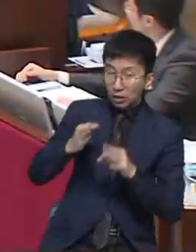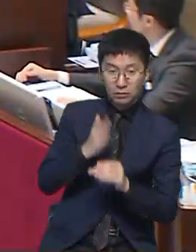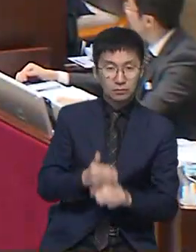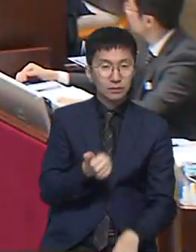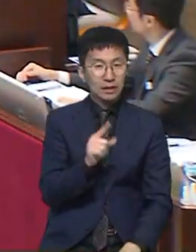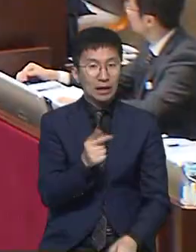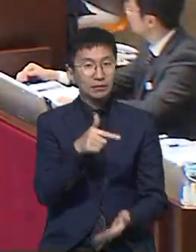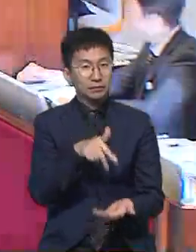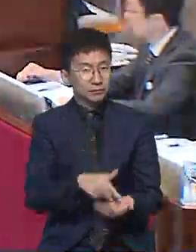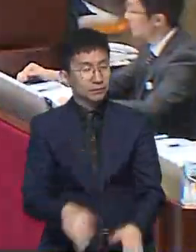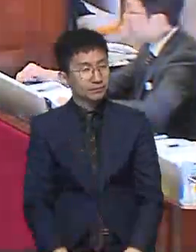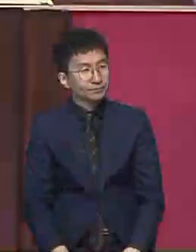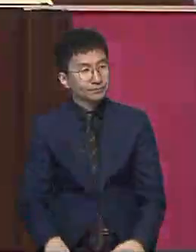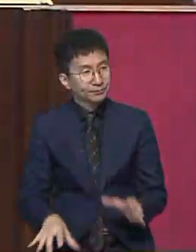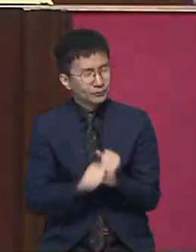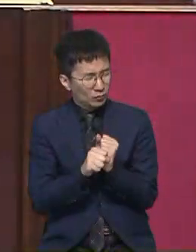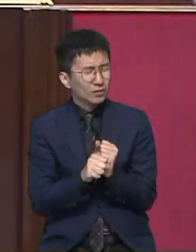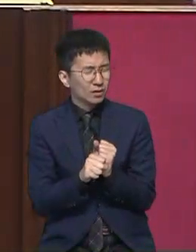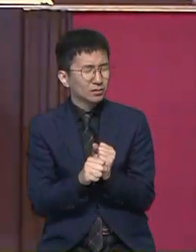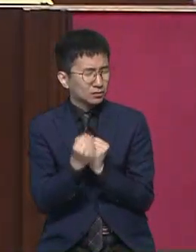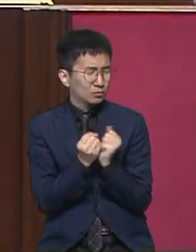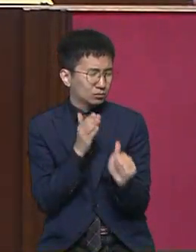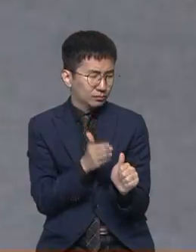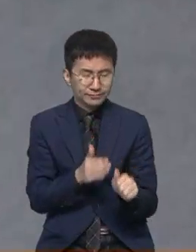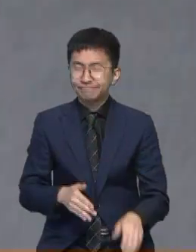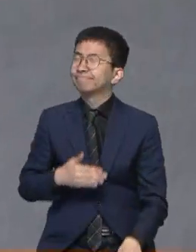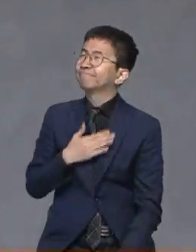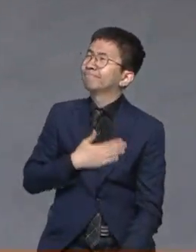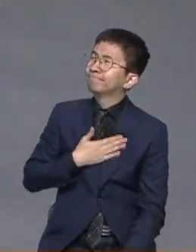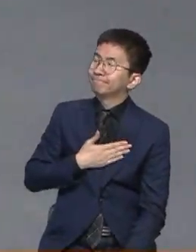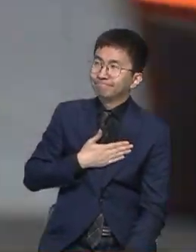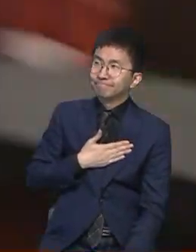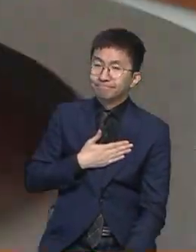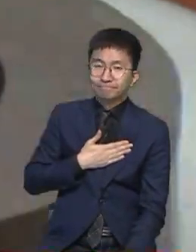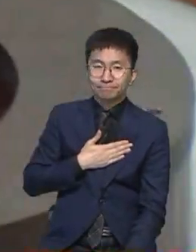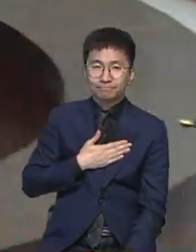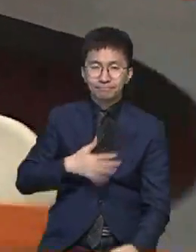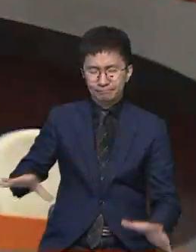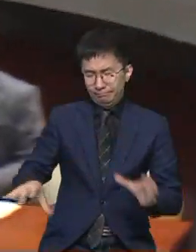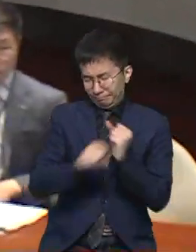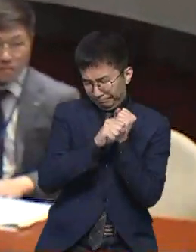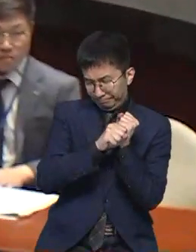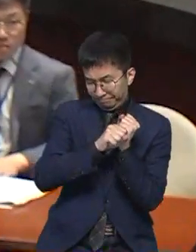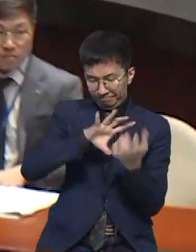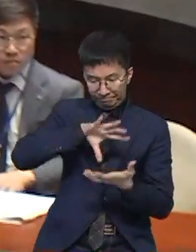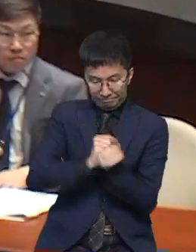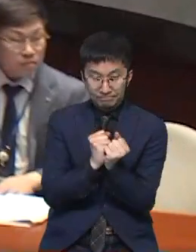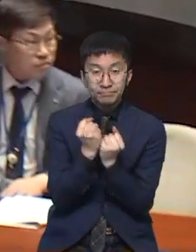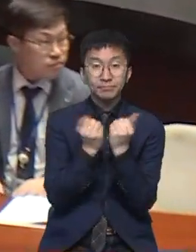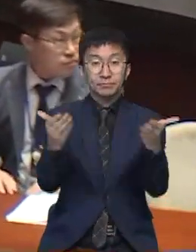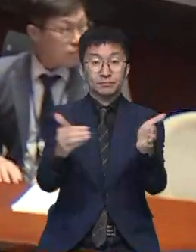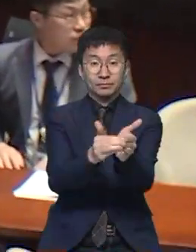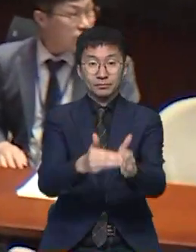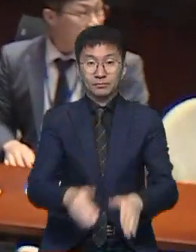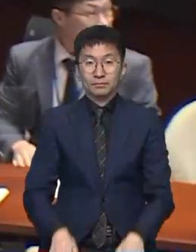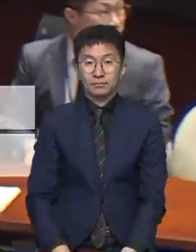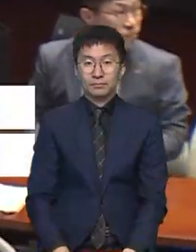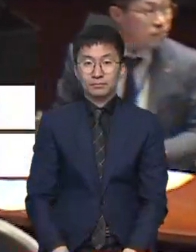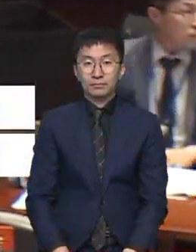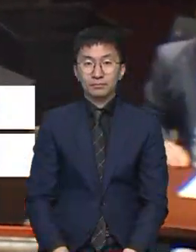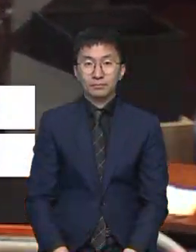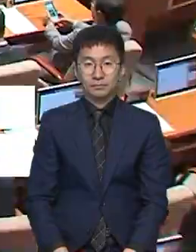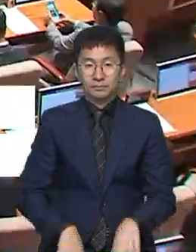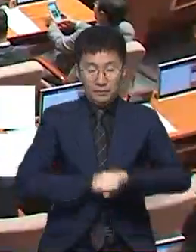한 장관은 짧게 설명해달라는 국회의장의 요청에 준비해온 설명을 압축해 발언을 마무리했습니다.